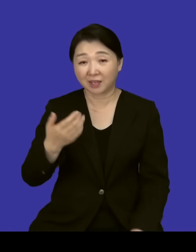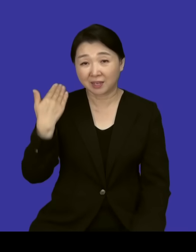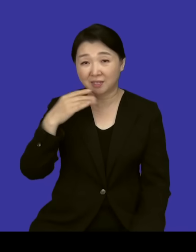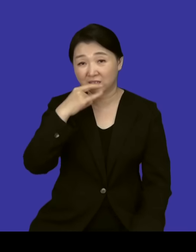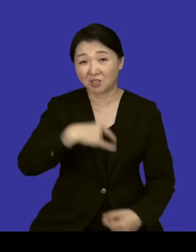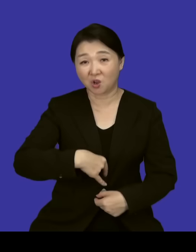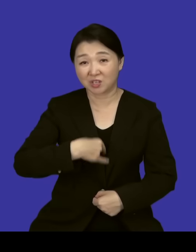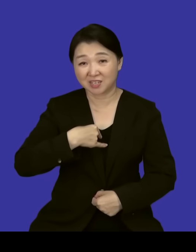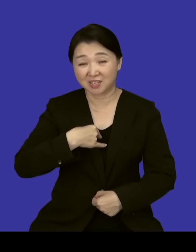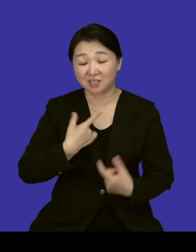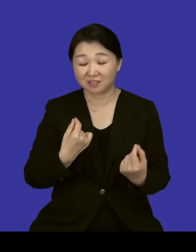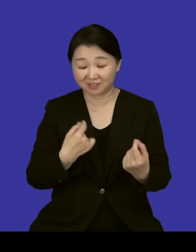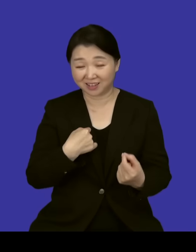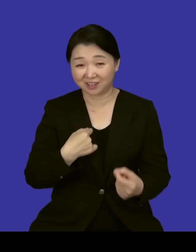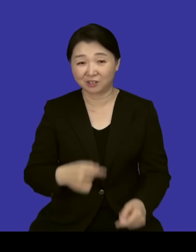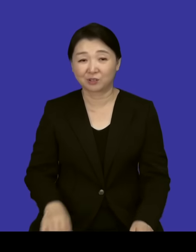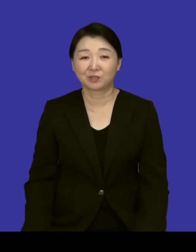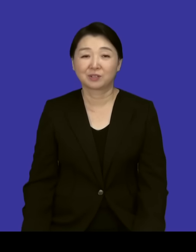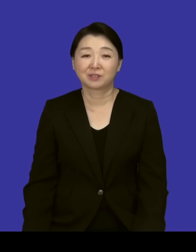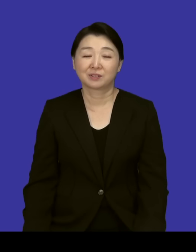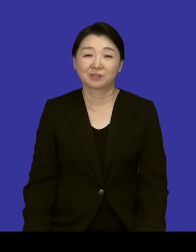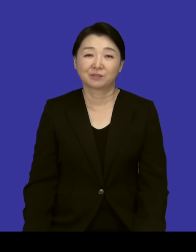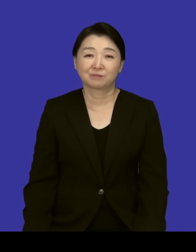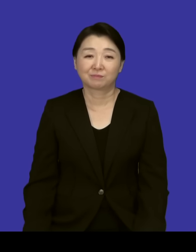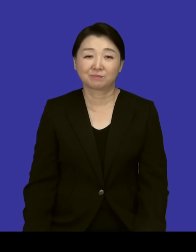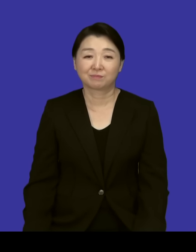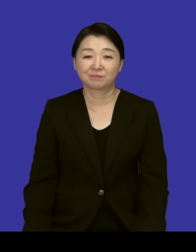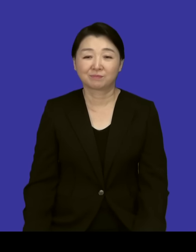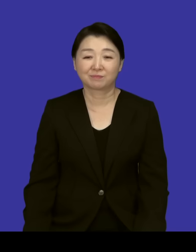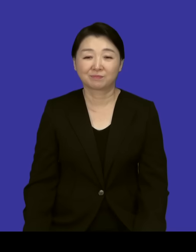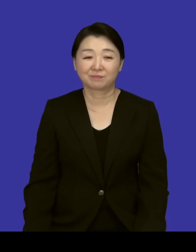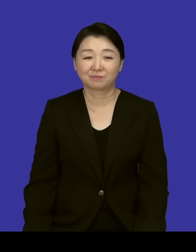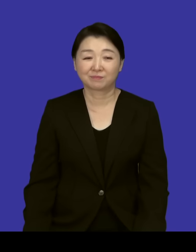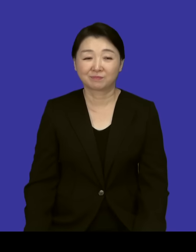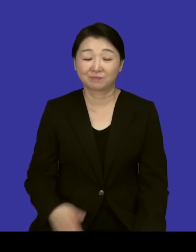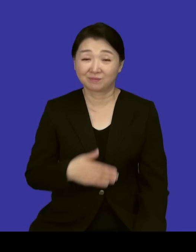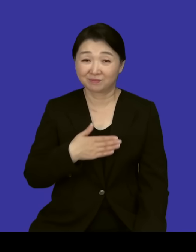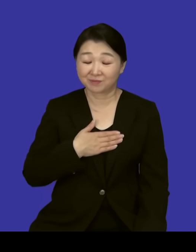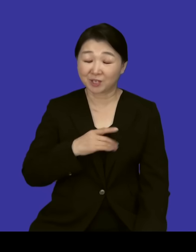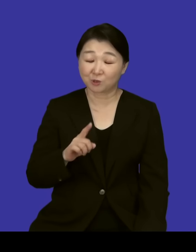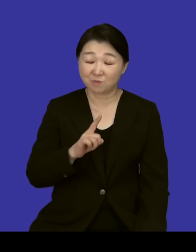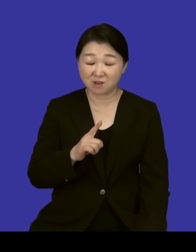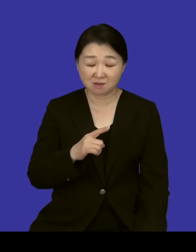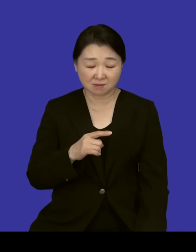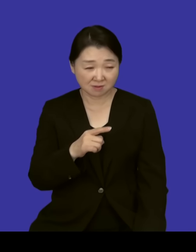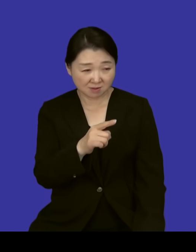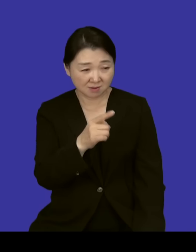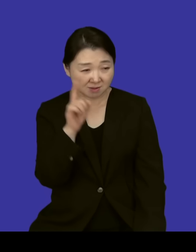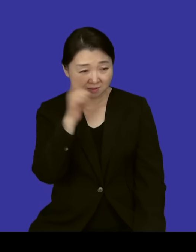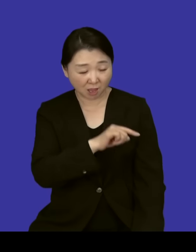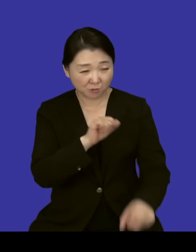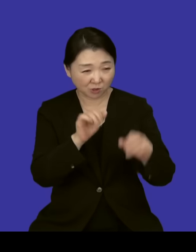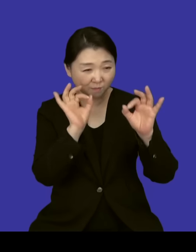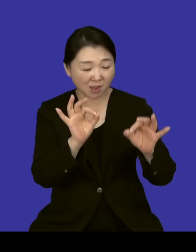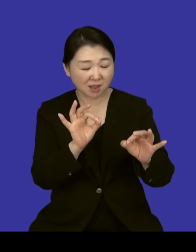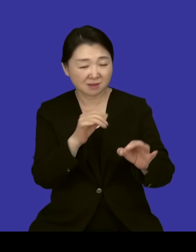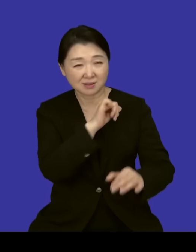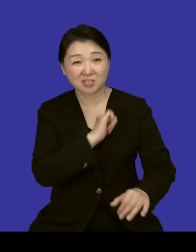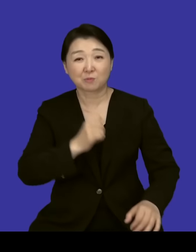정의의 사도 이런 거 있잖아요. 고등학교 때 보면 막 그런 거 있잖아요. 약간. 네. 그래서 저도 그런 거 뭐 불의를 보면 못 참고 막 그런